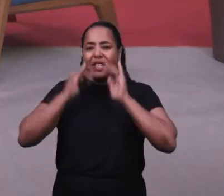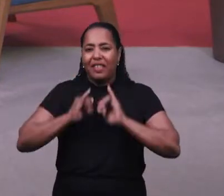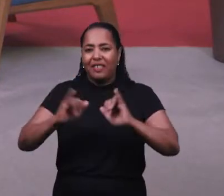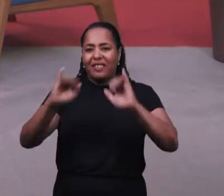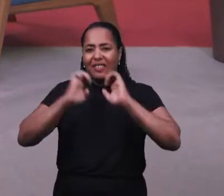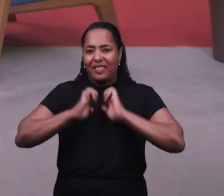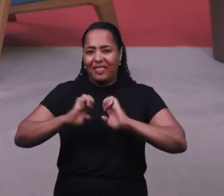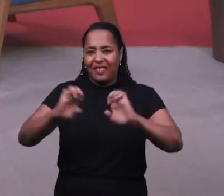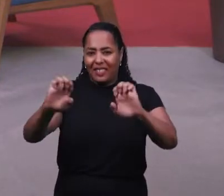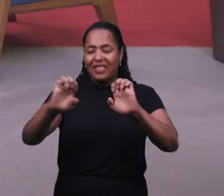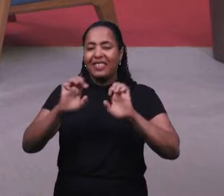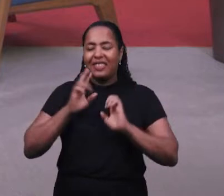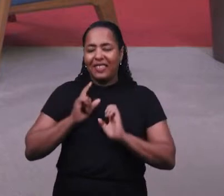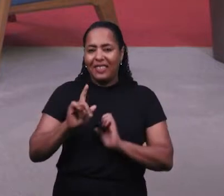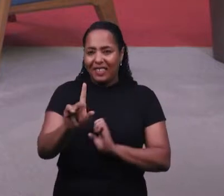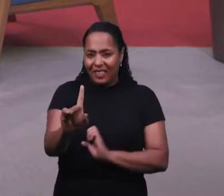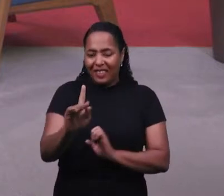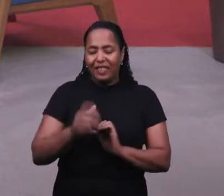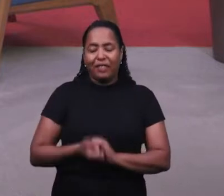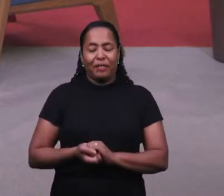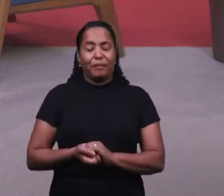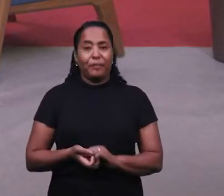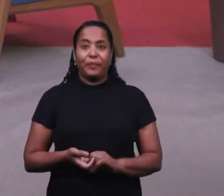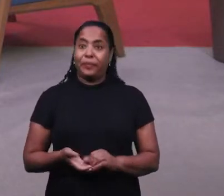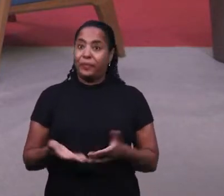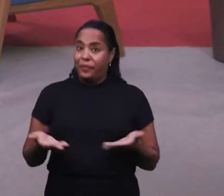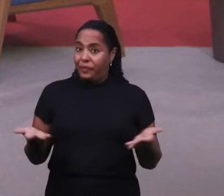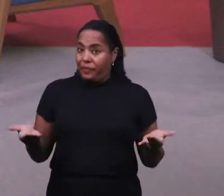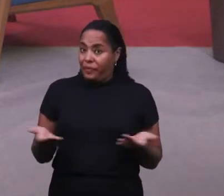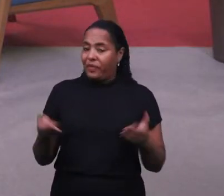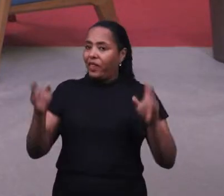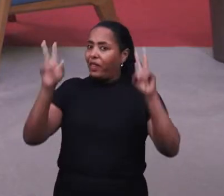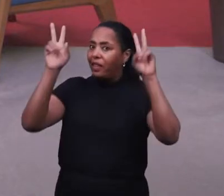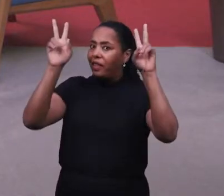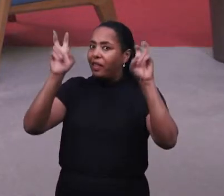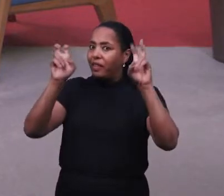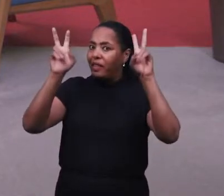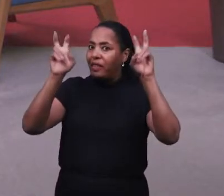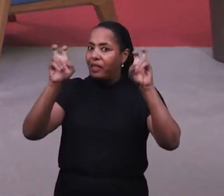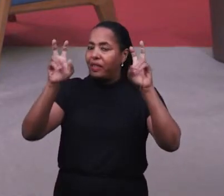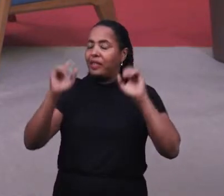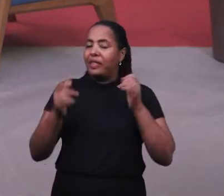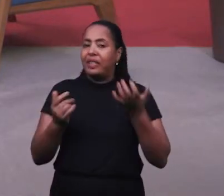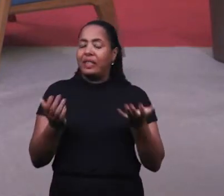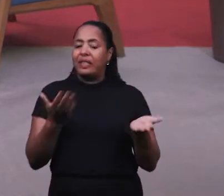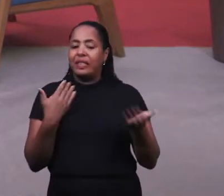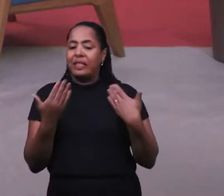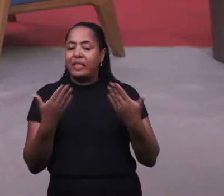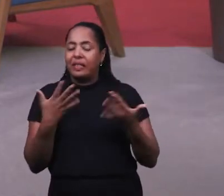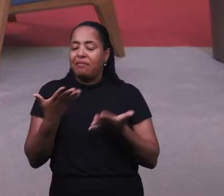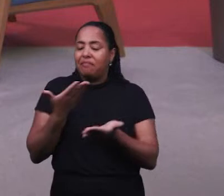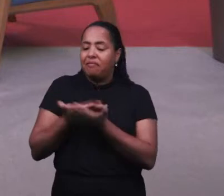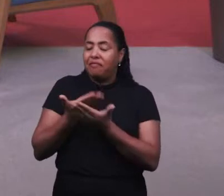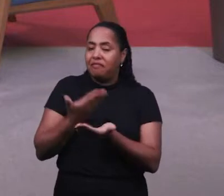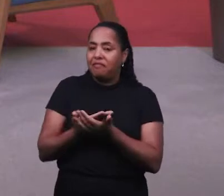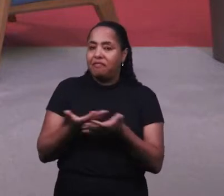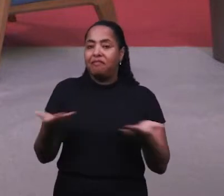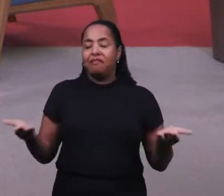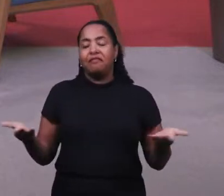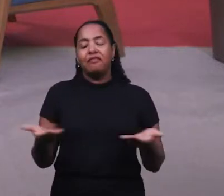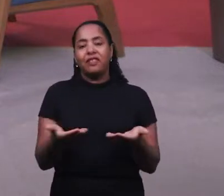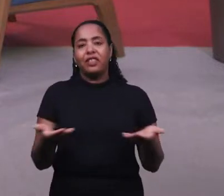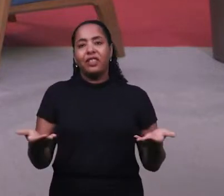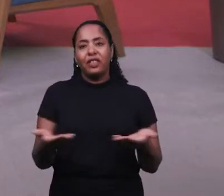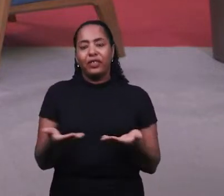cette formation en annonçant l'évangile éternel. Maintenant, nous passons à la thématique qui est notre thématique de conversation,